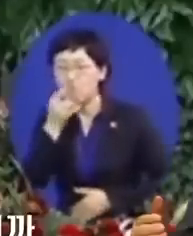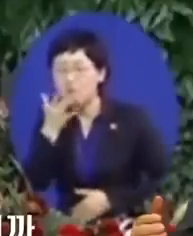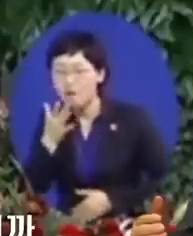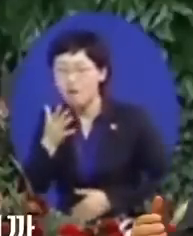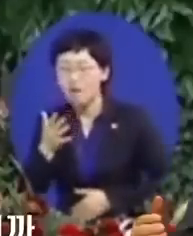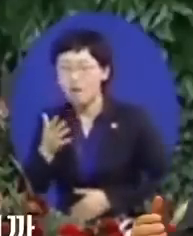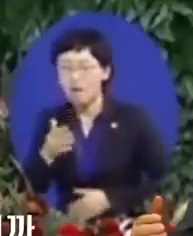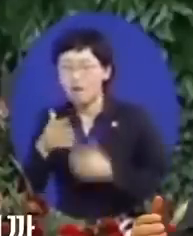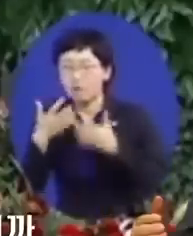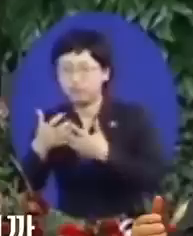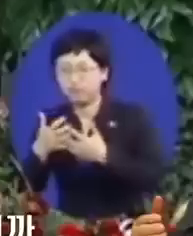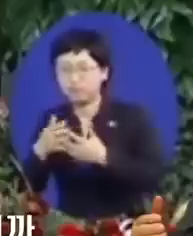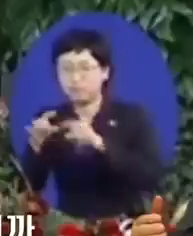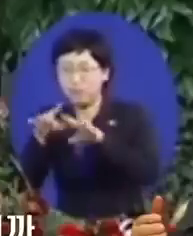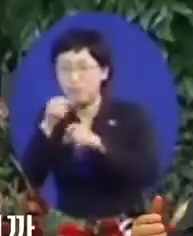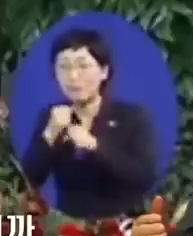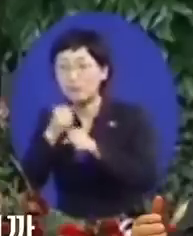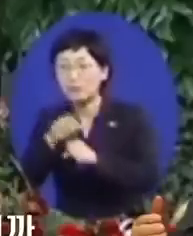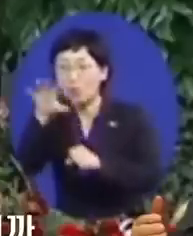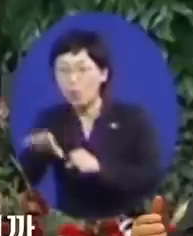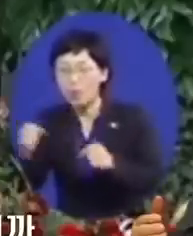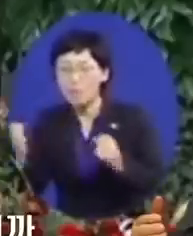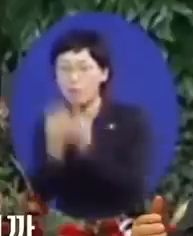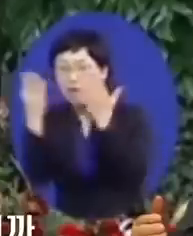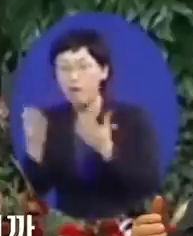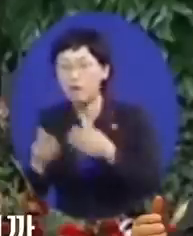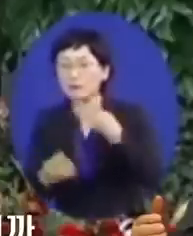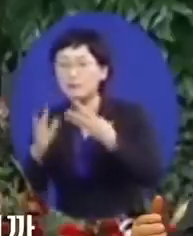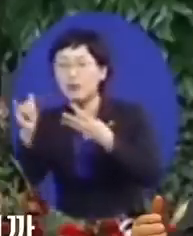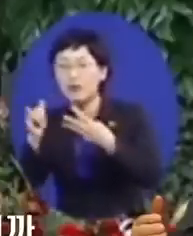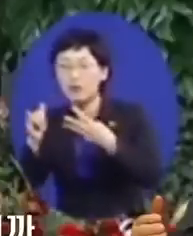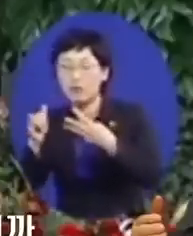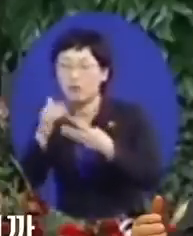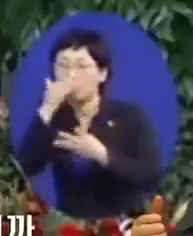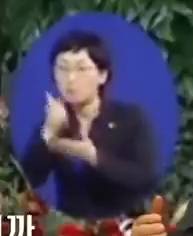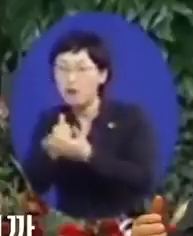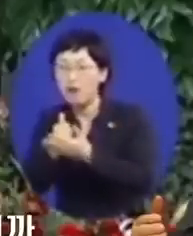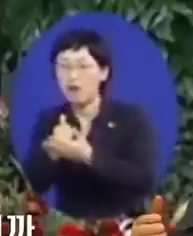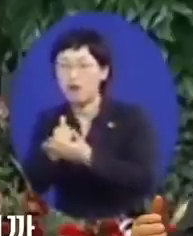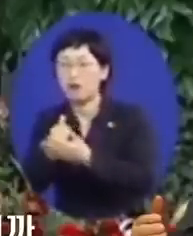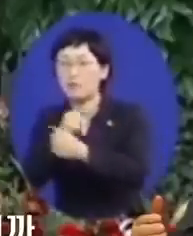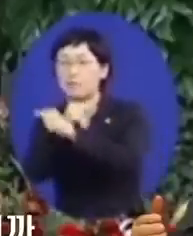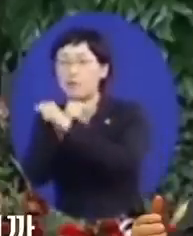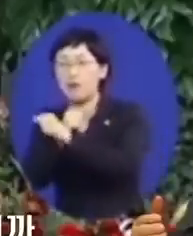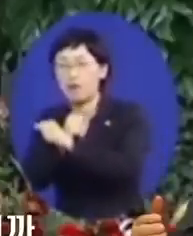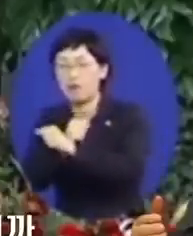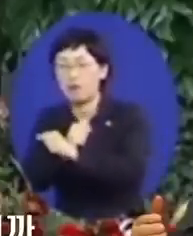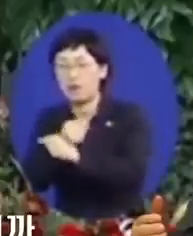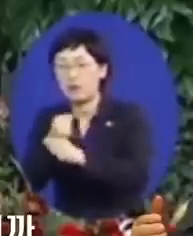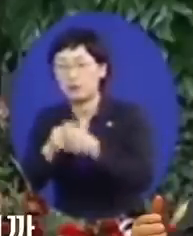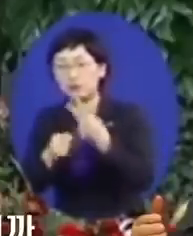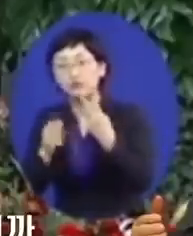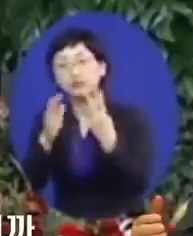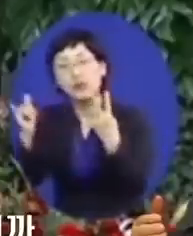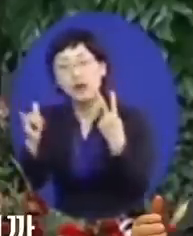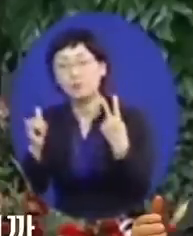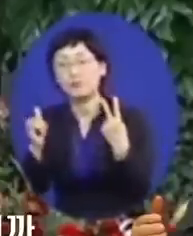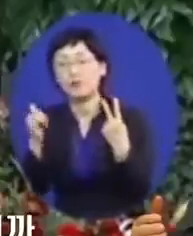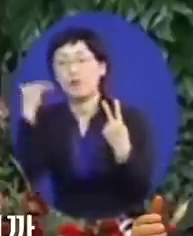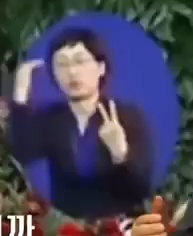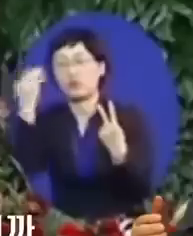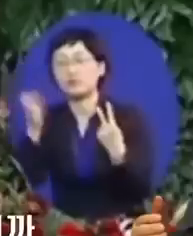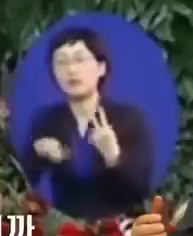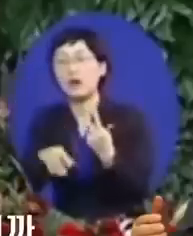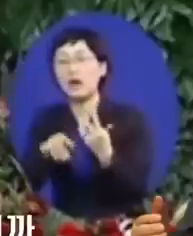일어나 세 사람의 용의자가 체포되었습니다. 그중 두 사람은 어른이었지만 한 사람은 어린